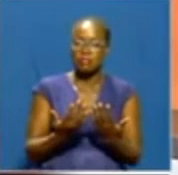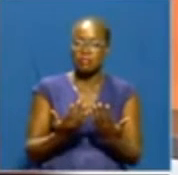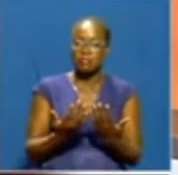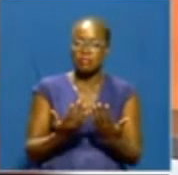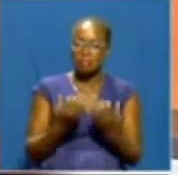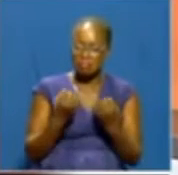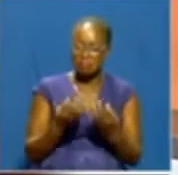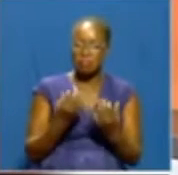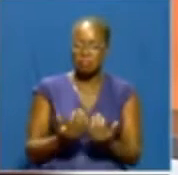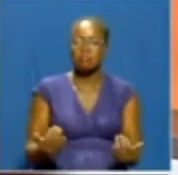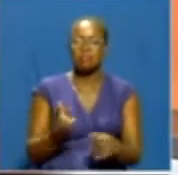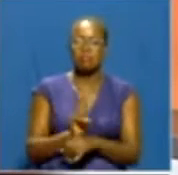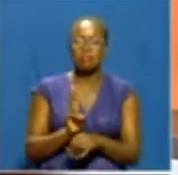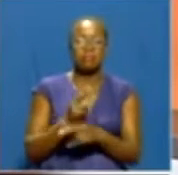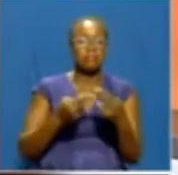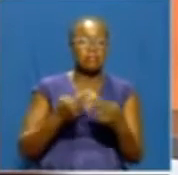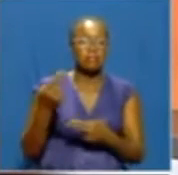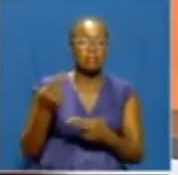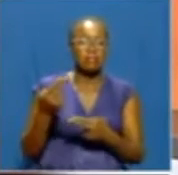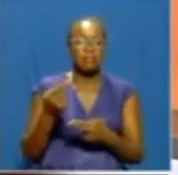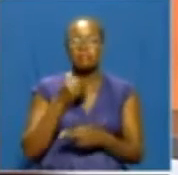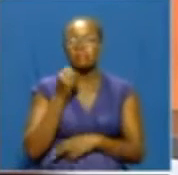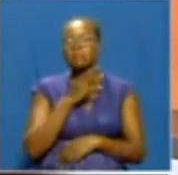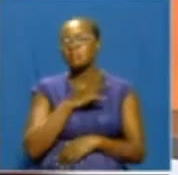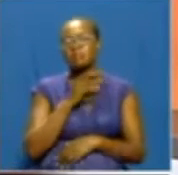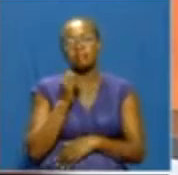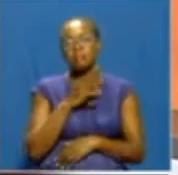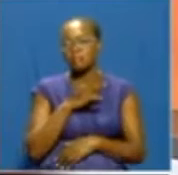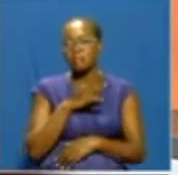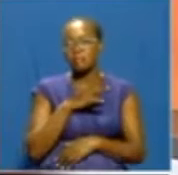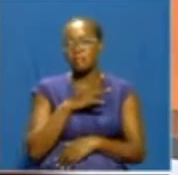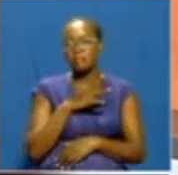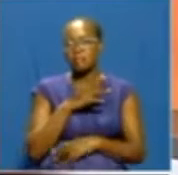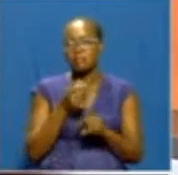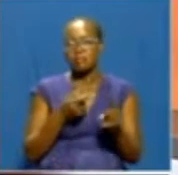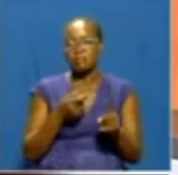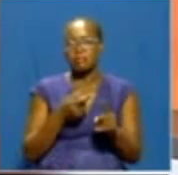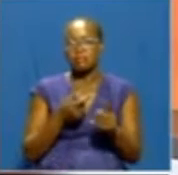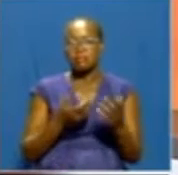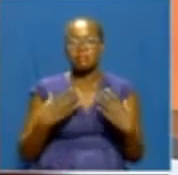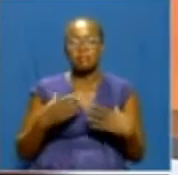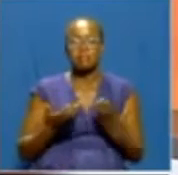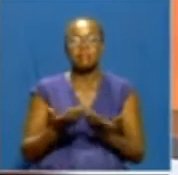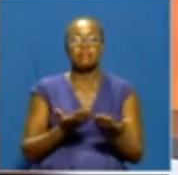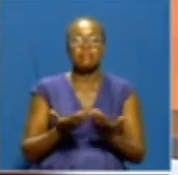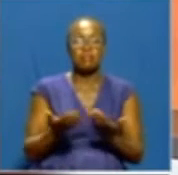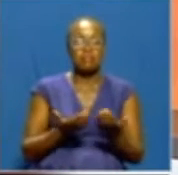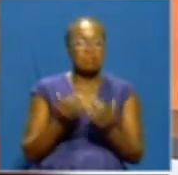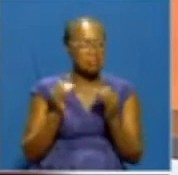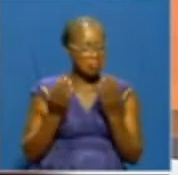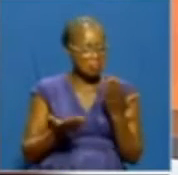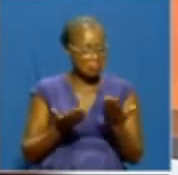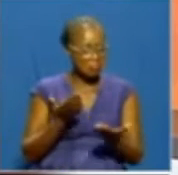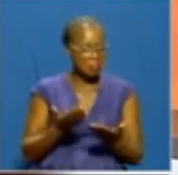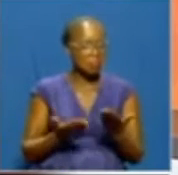katika kaunti ile ama katika soko lile. Lakini malalamishi makubwa au kama ulivyosikia kutoka kwa wachuuzi wale wakisema kwamba huenda kuna mkono